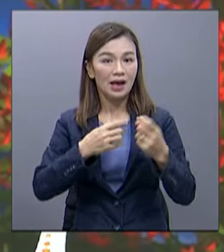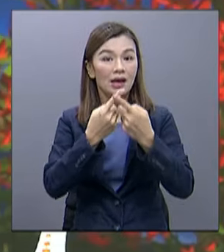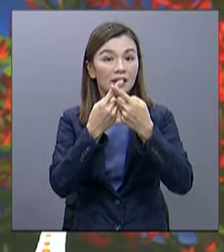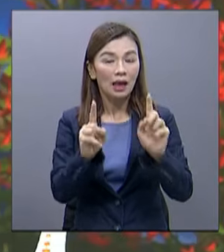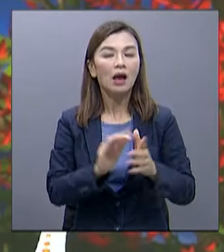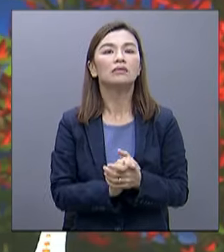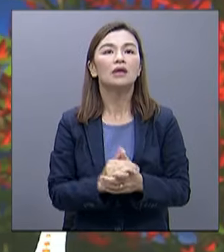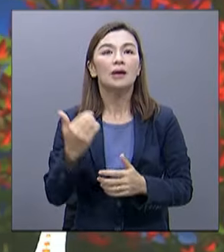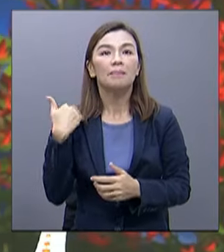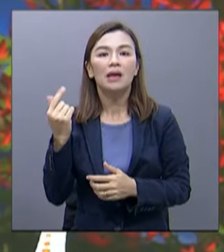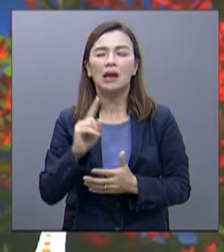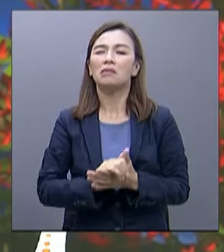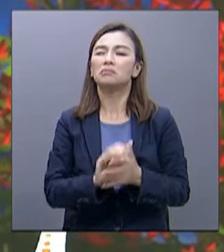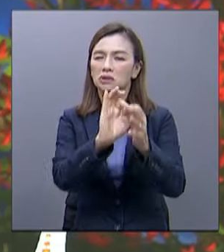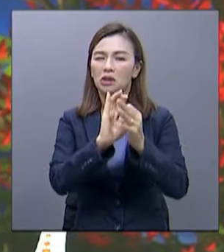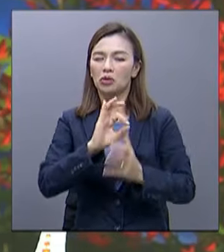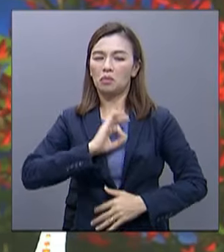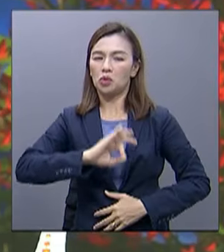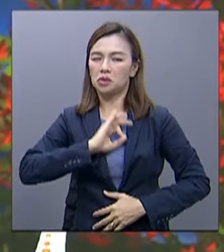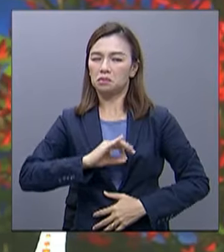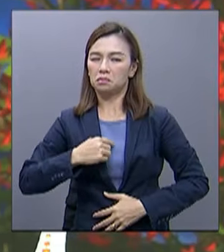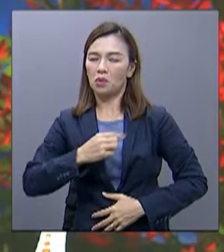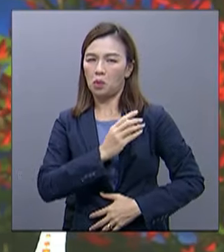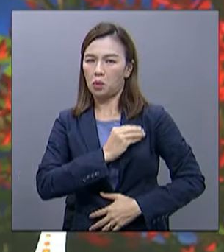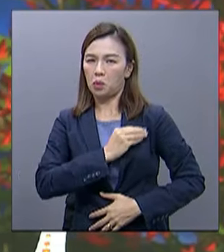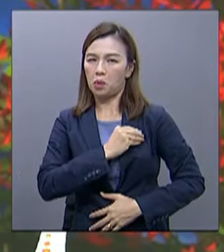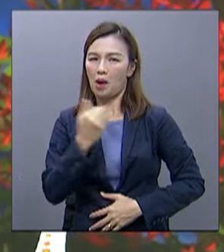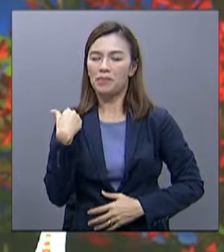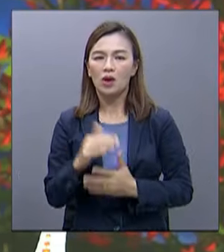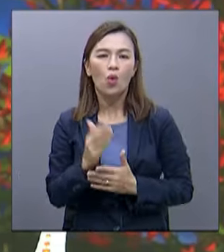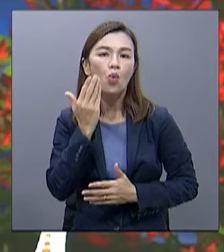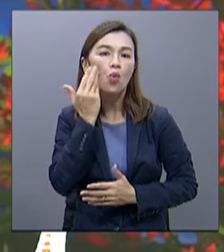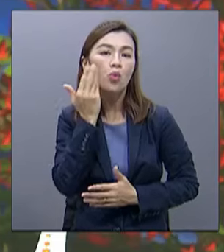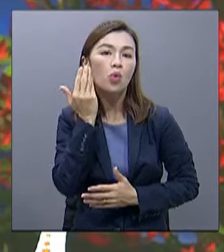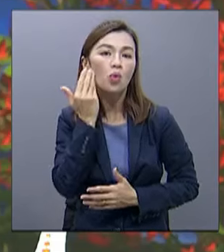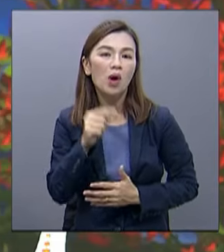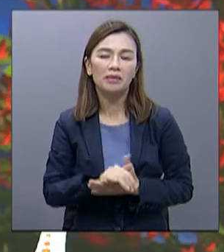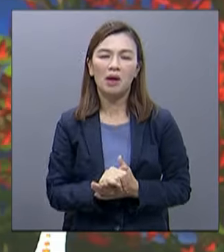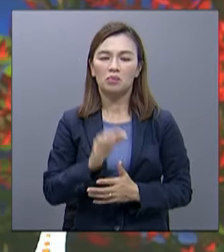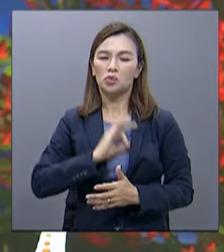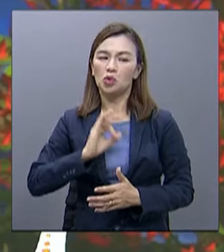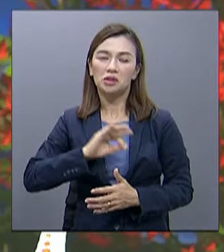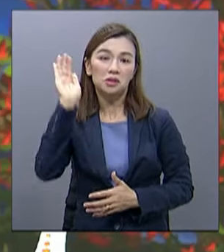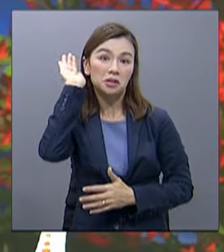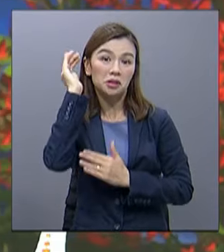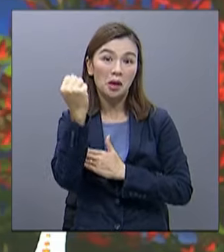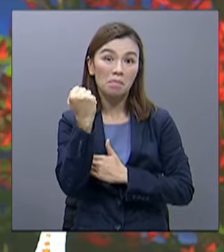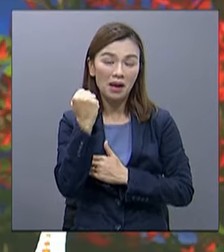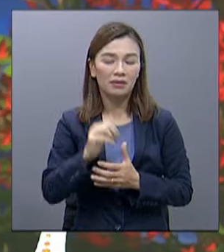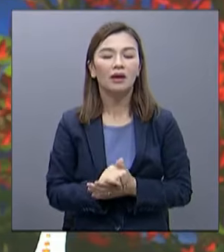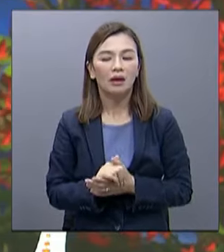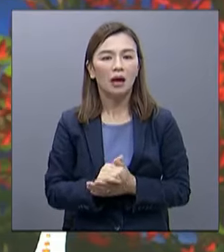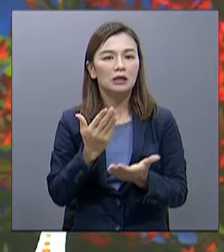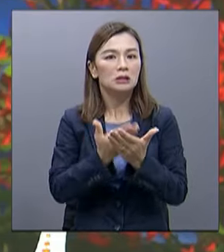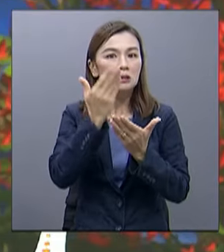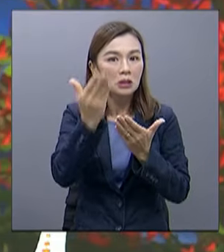การเล่นกับความรู้สึกเล่นกับความกลัวครับการที่จะบอกว่าอวดอ้างหรือว่าเคลมไปเพื่อให้มั่นใจเพื่อจะได้ตัดสินใจซื้อนั้นเนี่ยมันก็มีเกิด